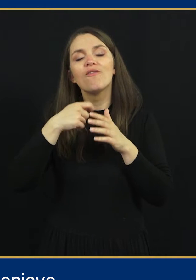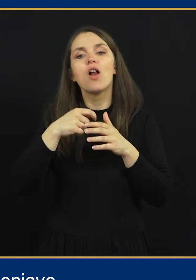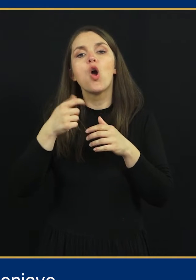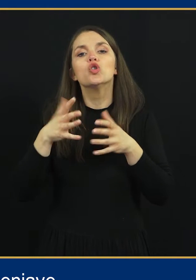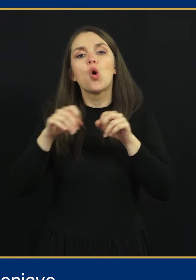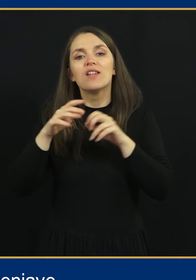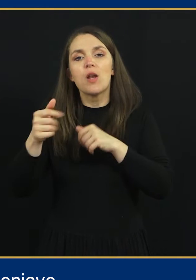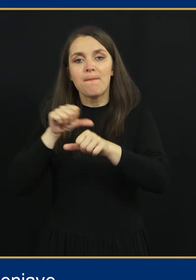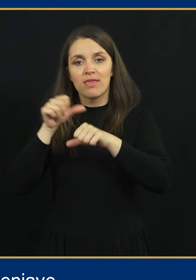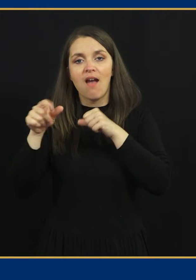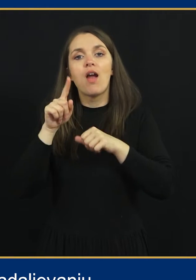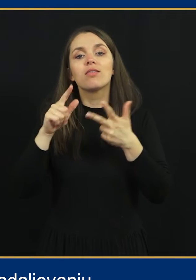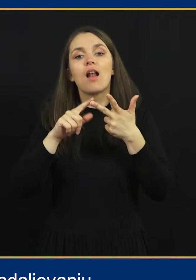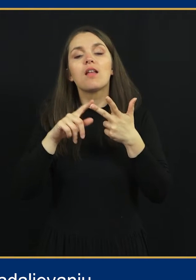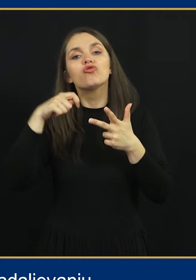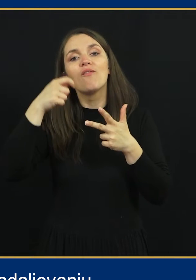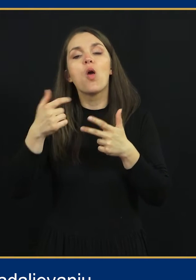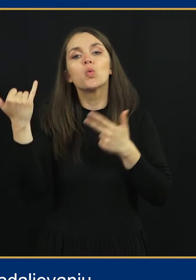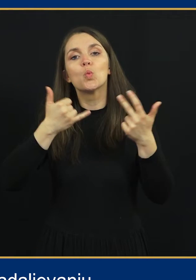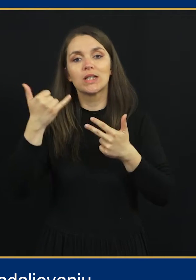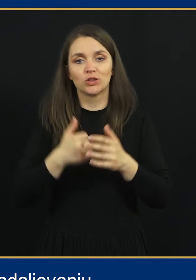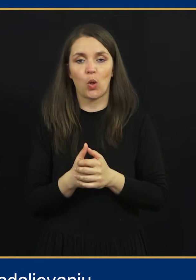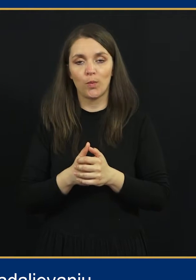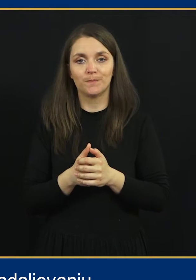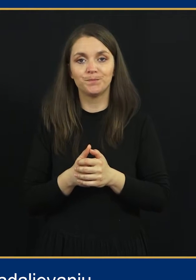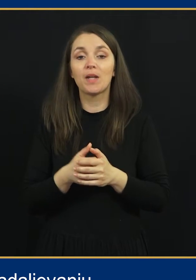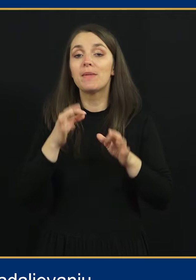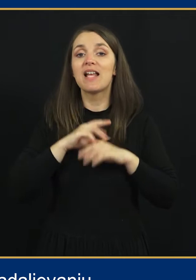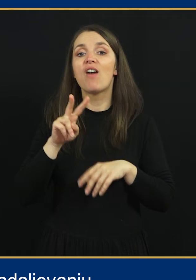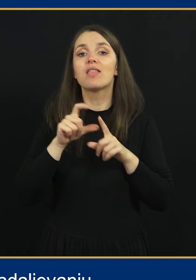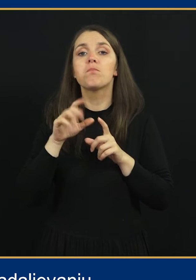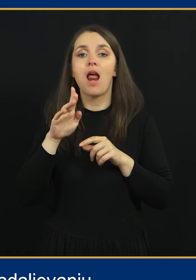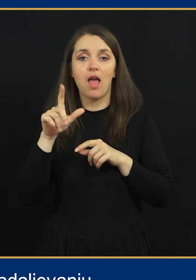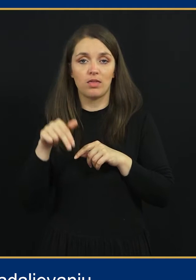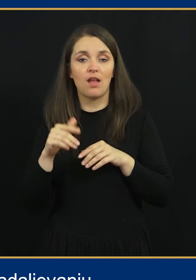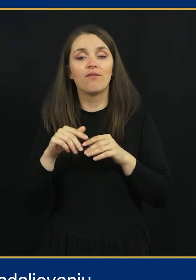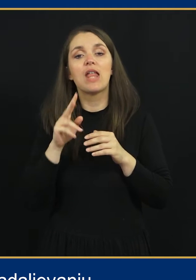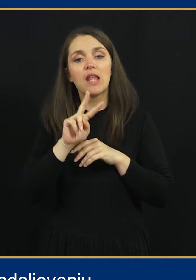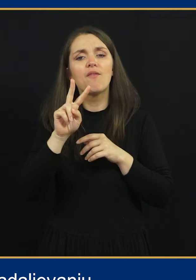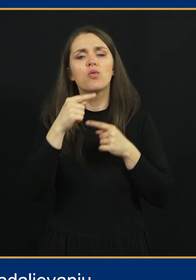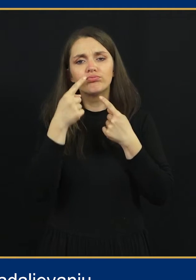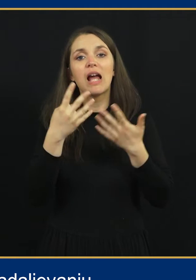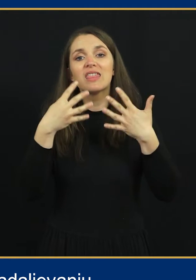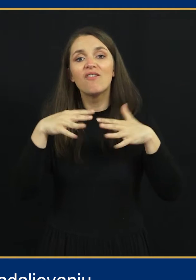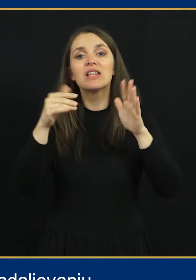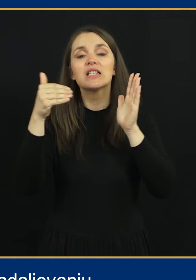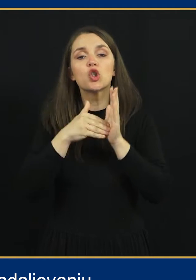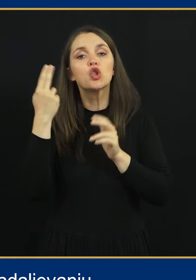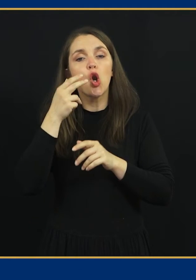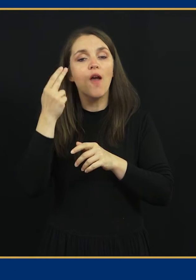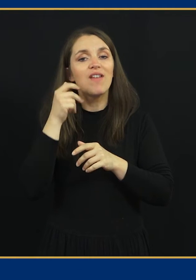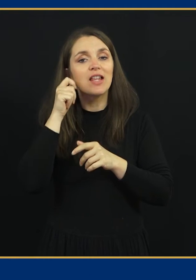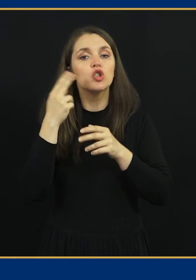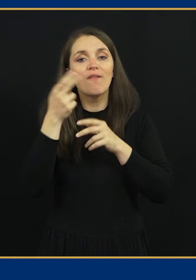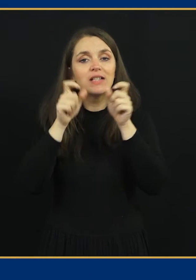tretja po številu turistov. Predsednik Van der Bellen je v nadaljevanju izpostavil kar 19.000 Slovenk in Slovencev,